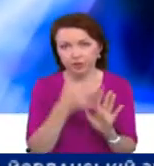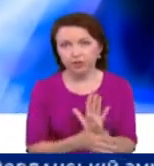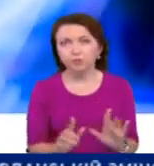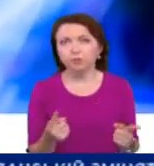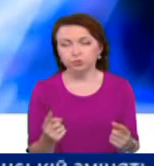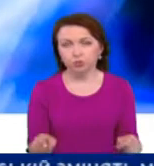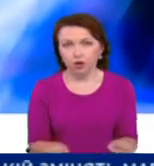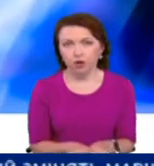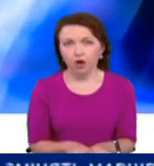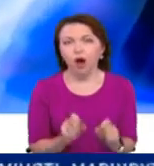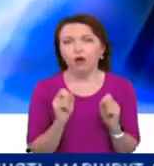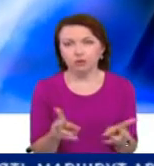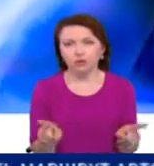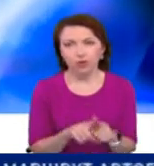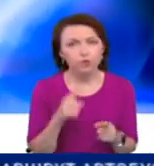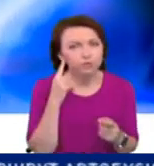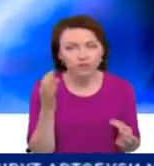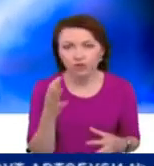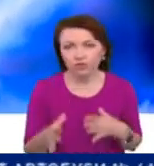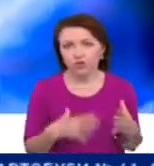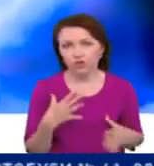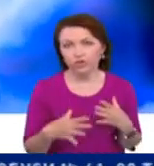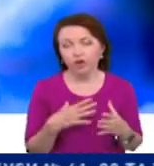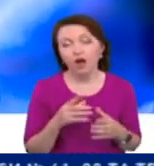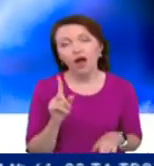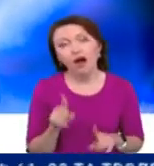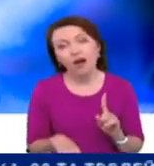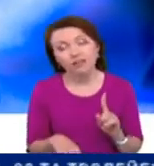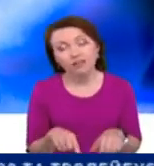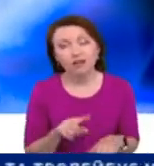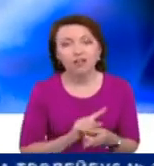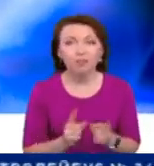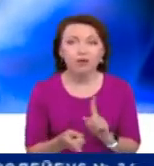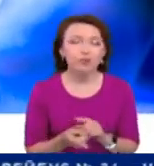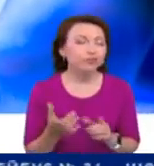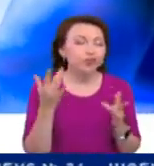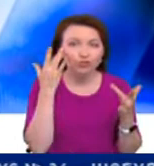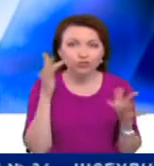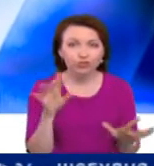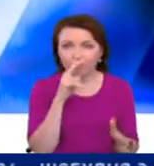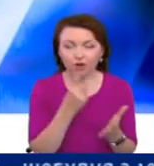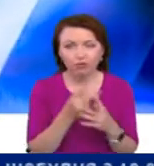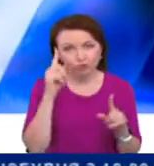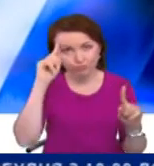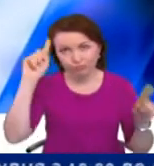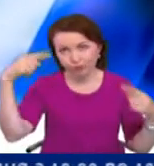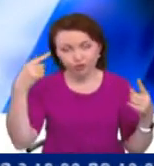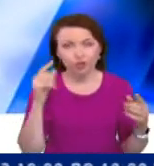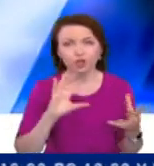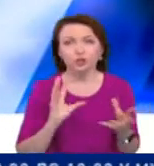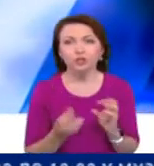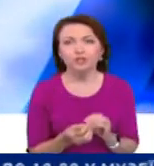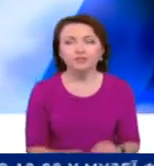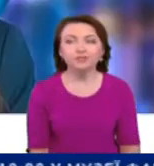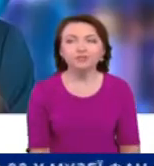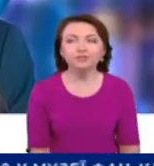почему, как. Такое не бывает на тренировках. А иногда наоборот, ты даже не ожидаешь, и ты показываешь просто сумасшедший, бешеный результат. От